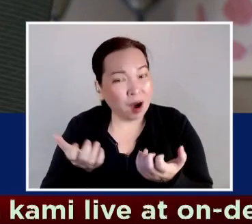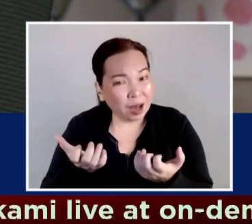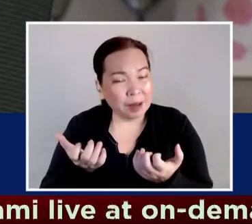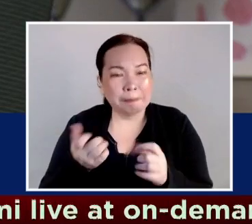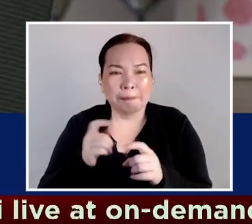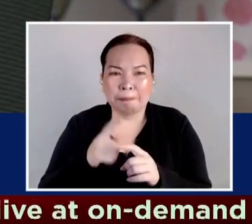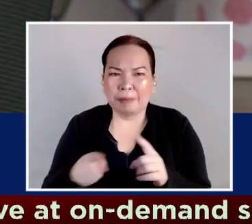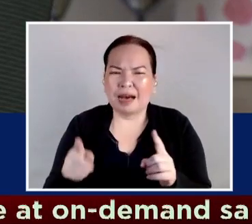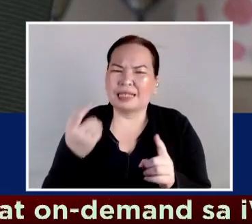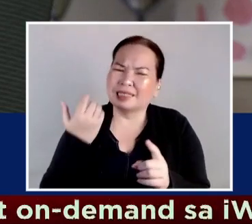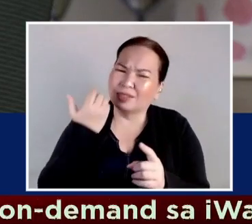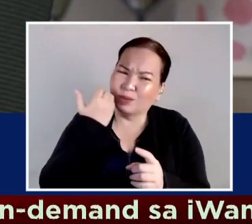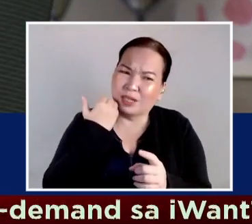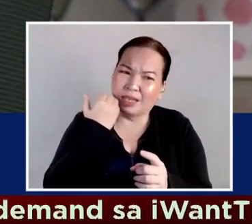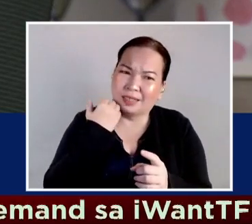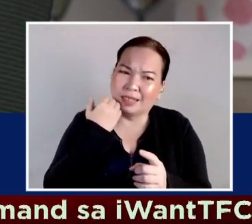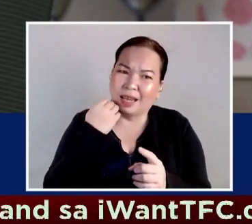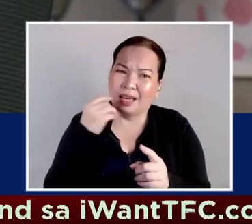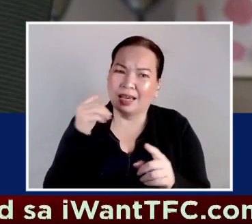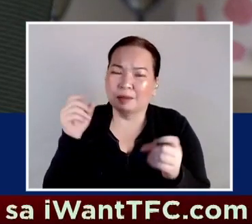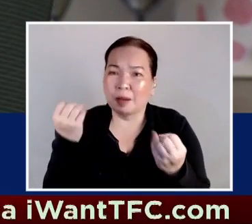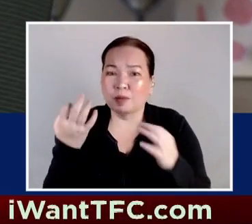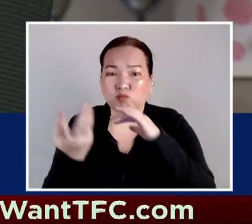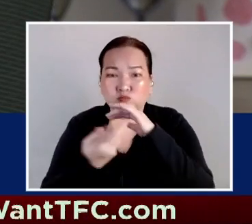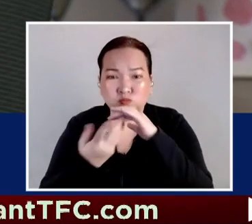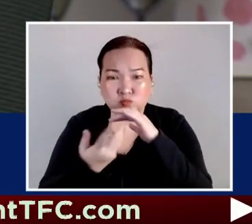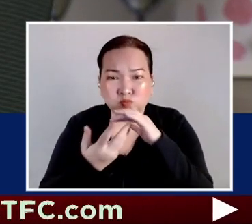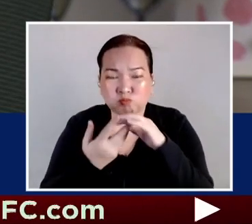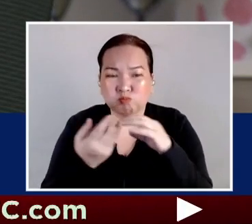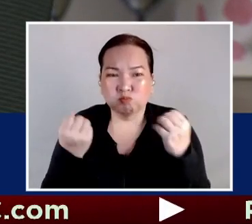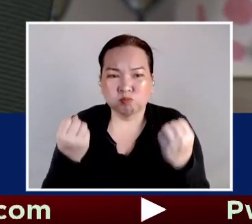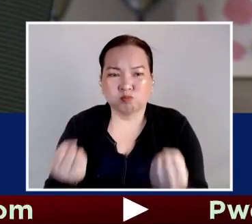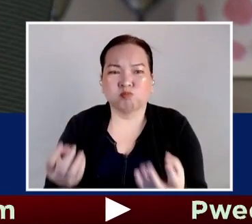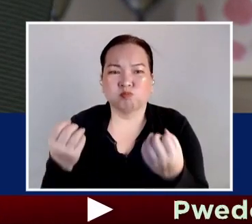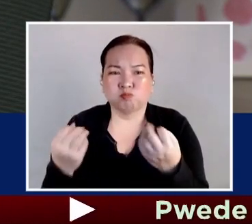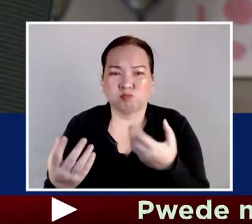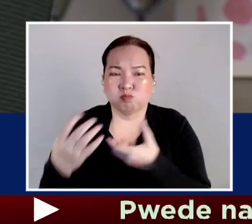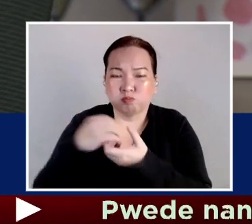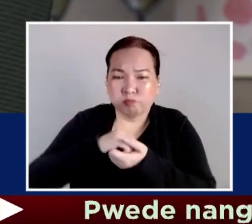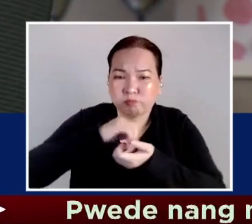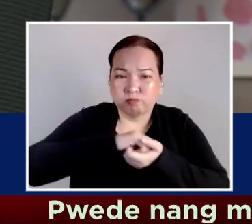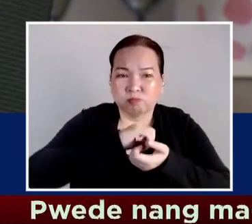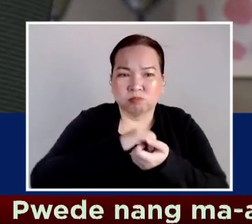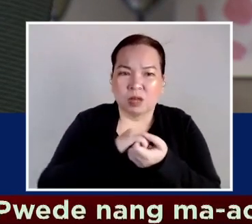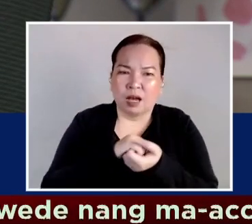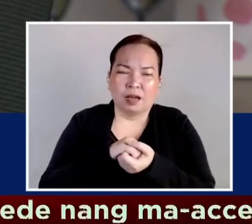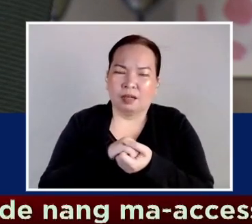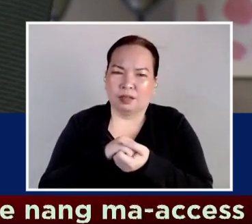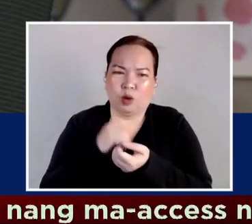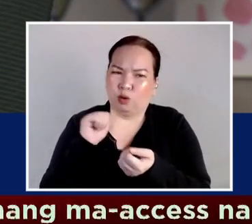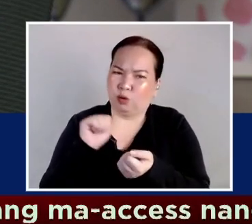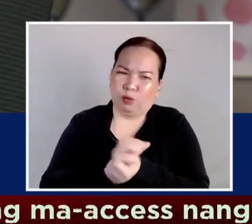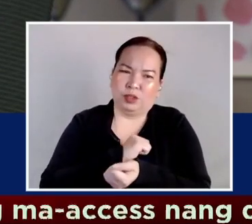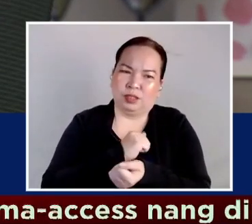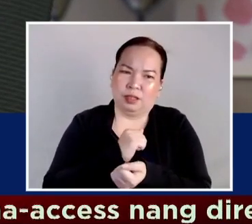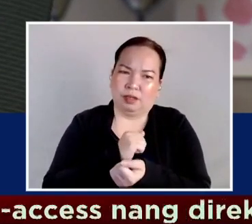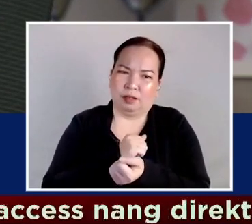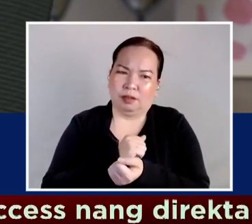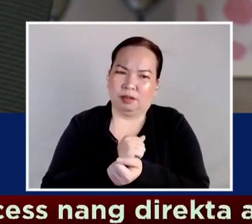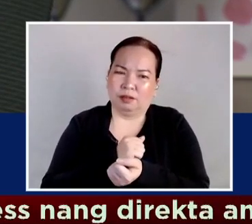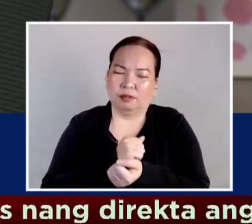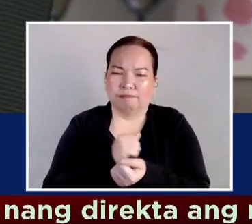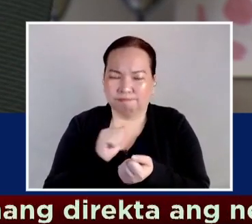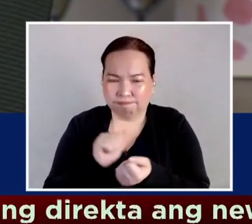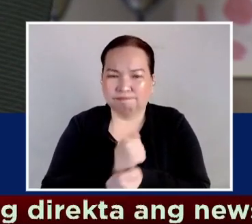the number of participants also na sumali din sa atin, kaya nagkaroon talaga ng exhaustion of